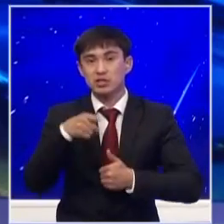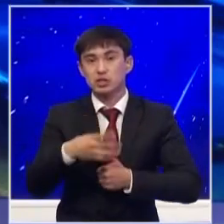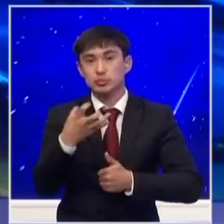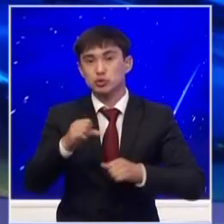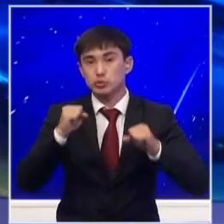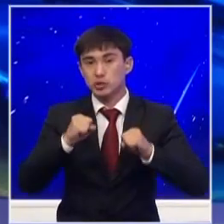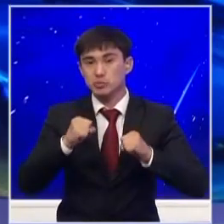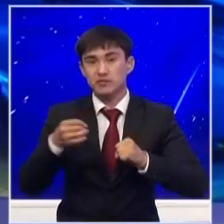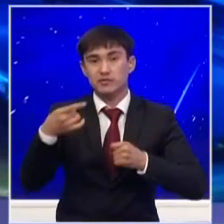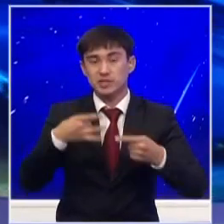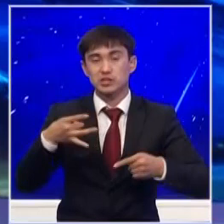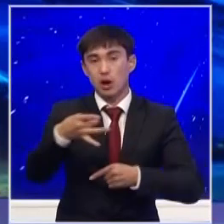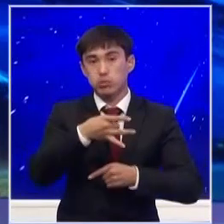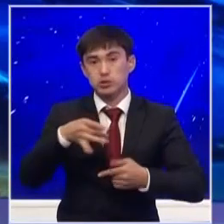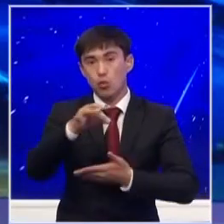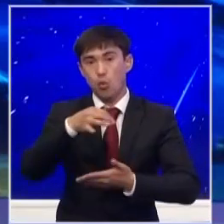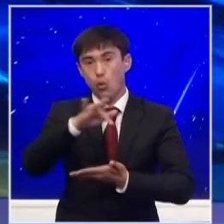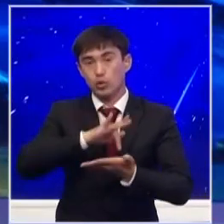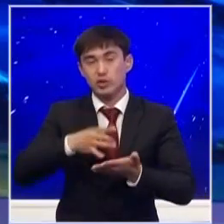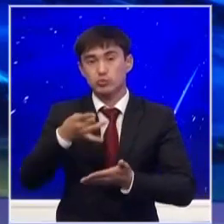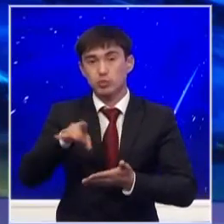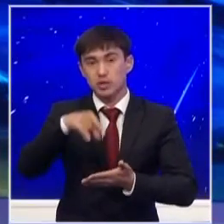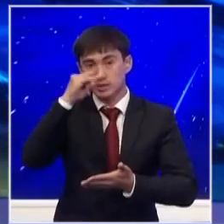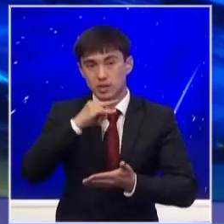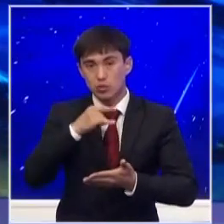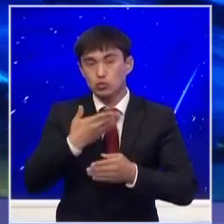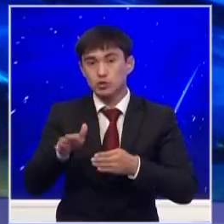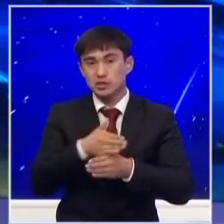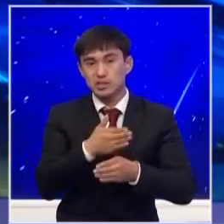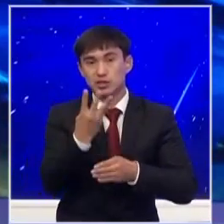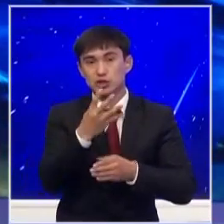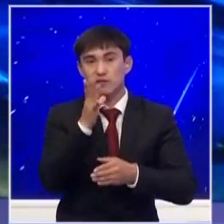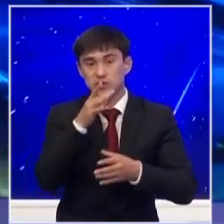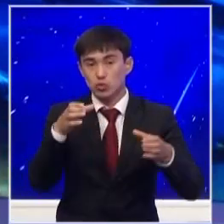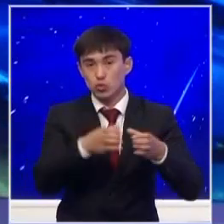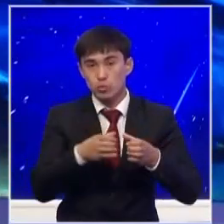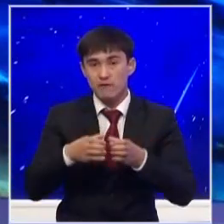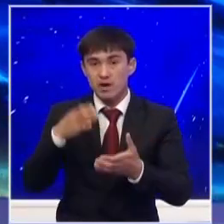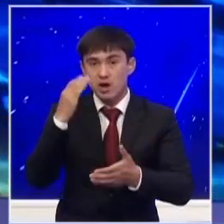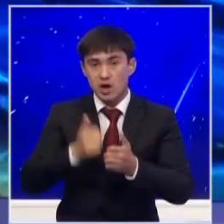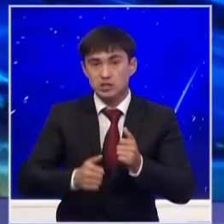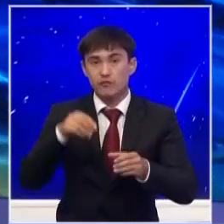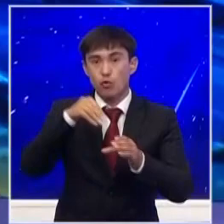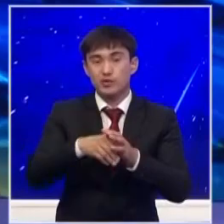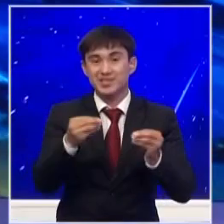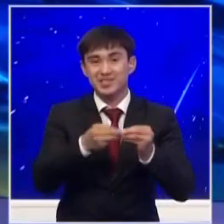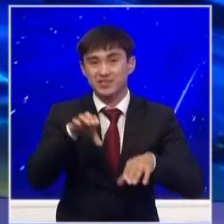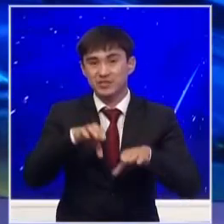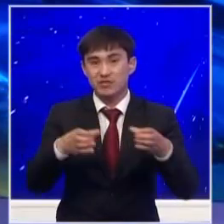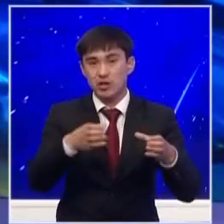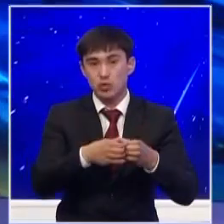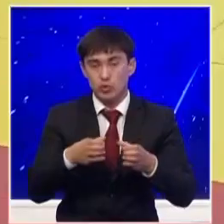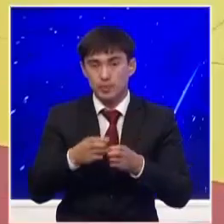1500 спортсменов из разных областей и городов республики. Участники разделены на 4 возрастные группы, в каждую из которых входит 10 весовых